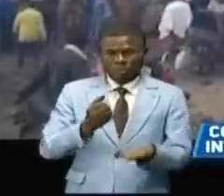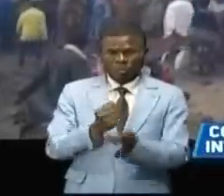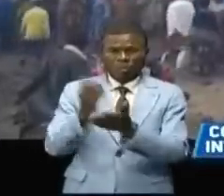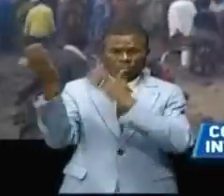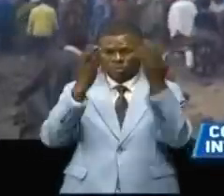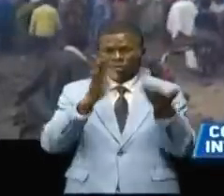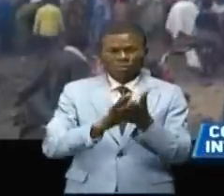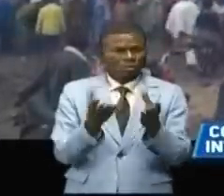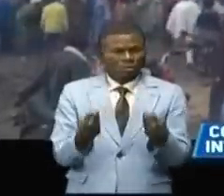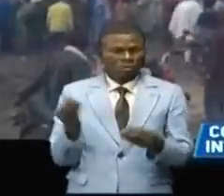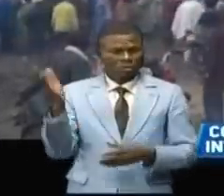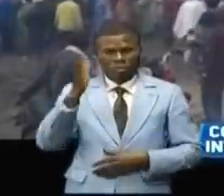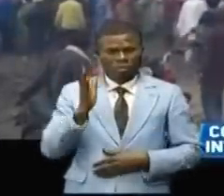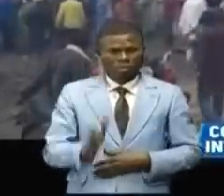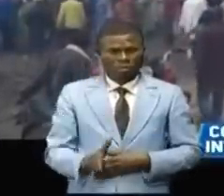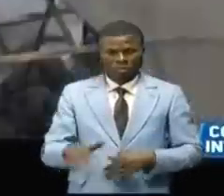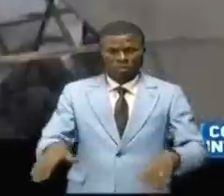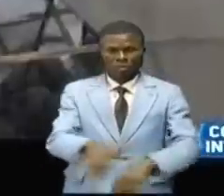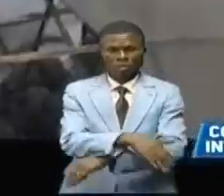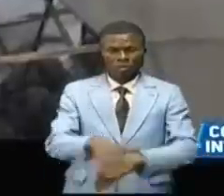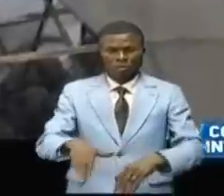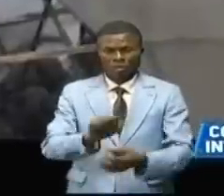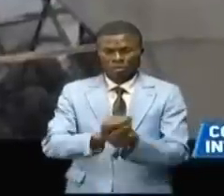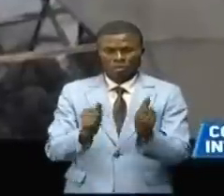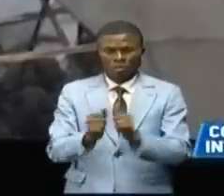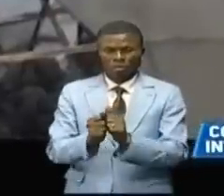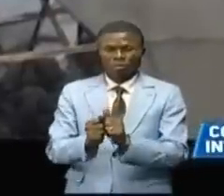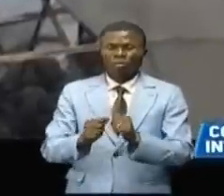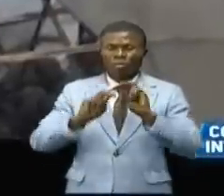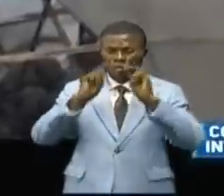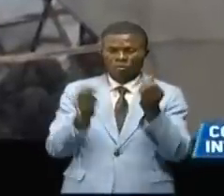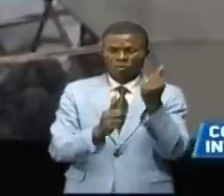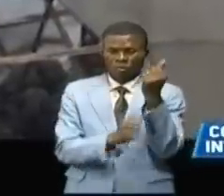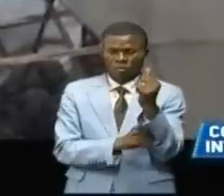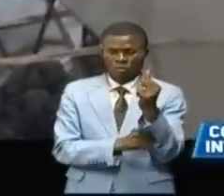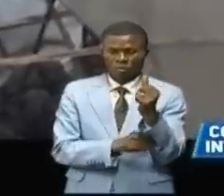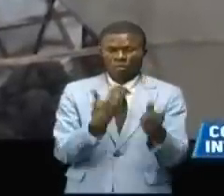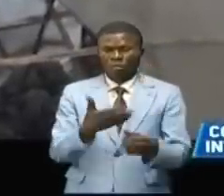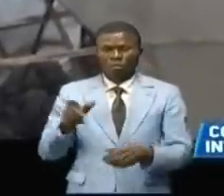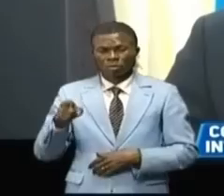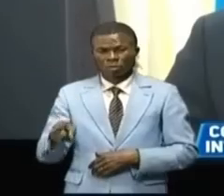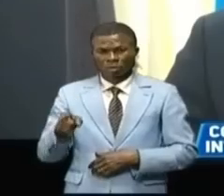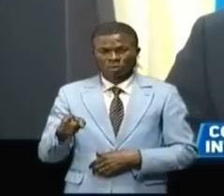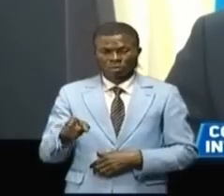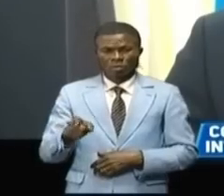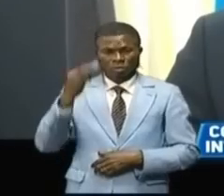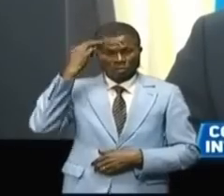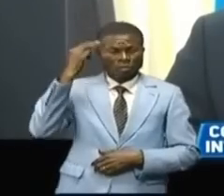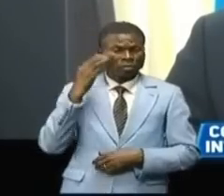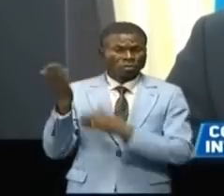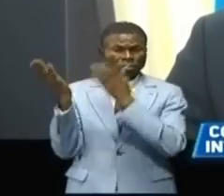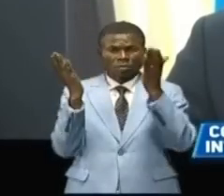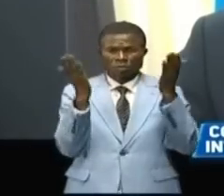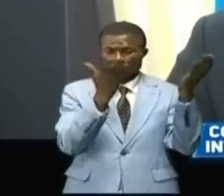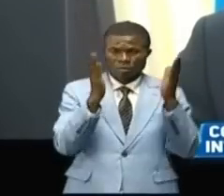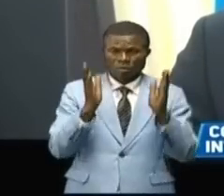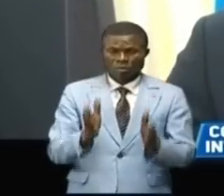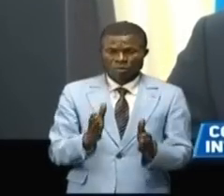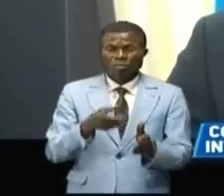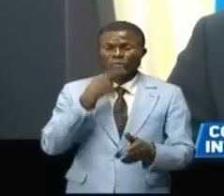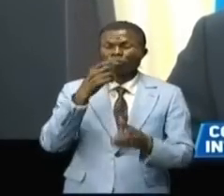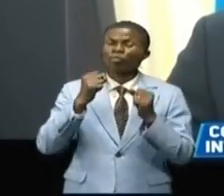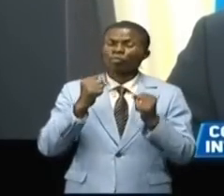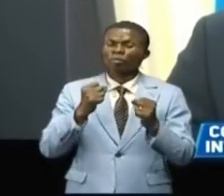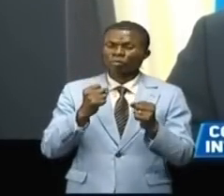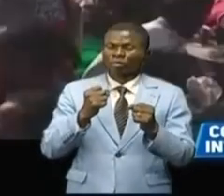commerces transfrontaliers caractérisés par les mouvements de personnes et leurs biens. Le patron de transport a également haussé le ton